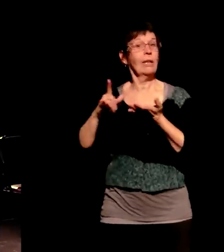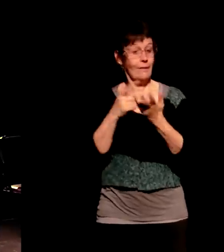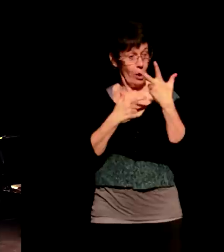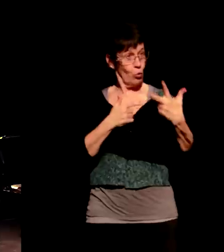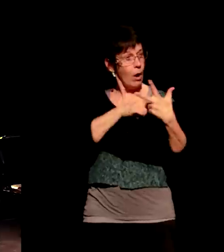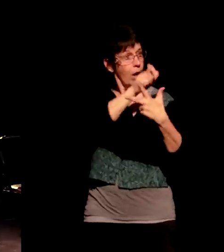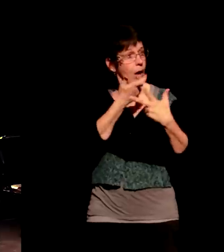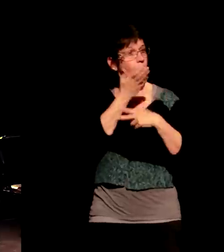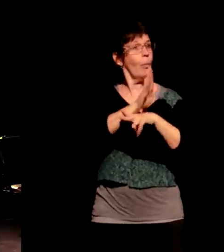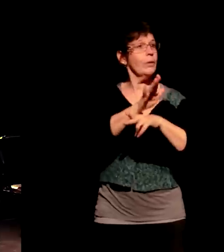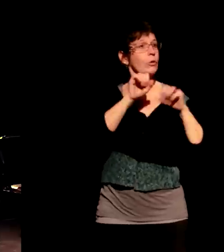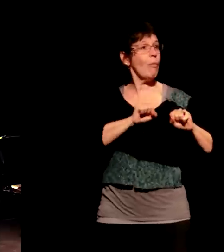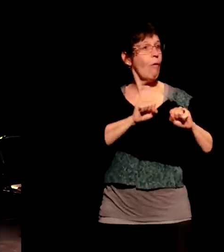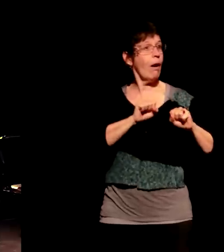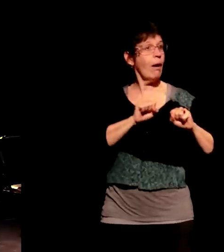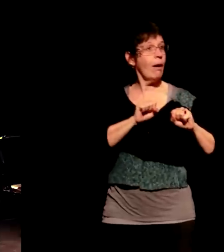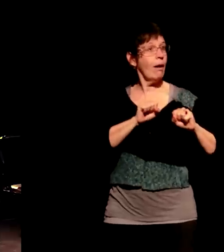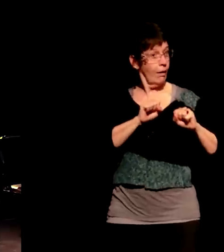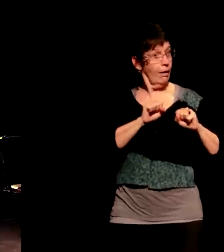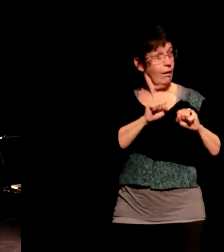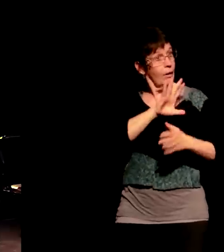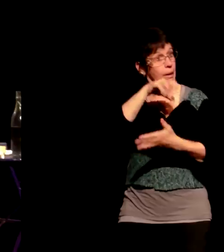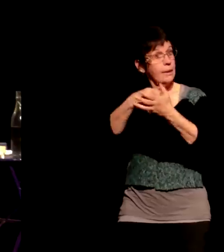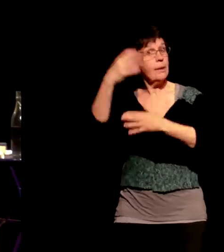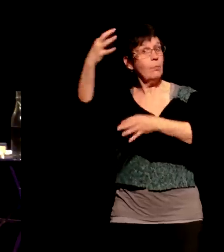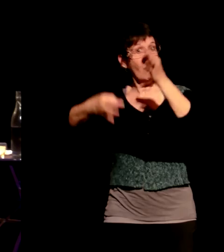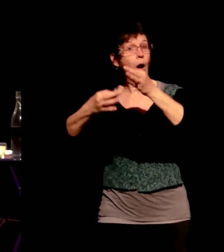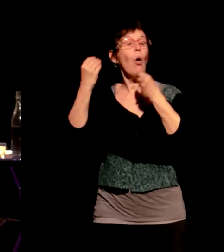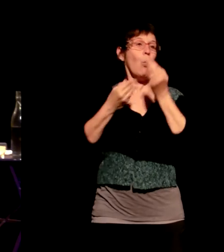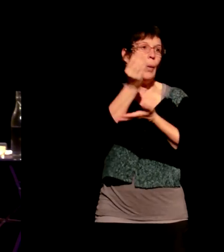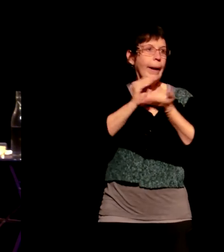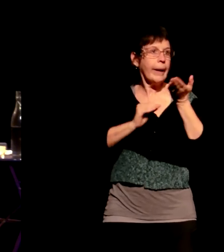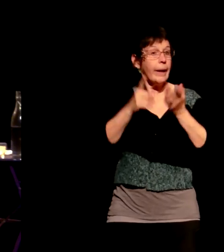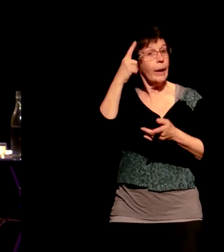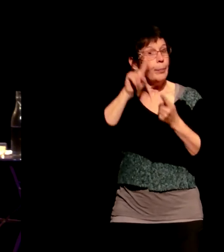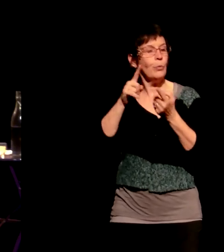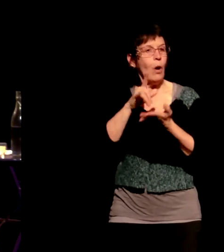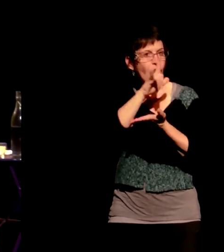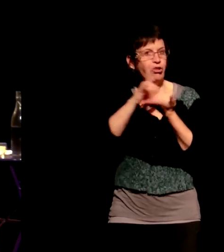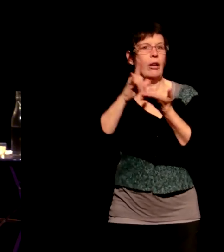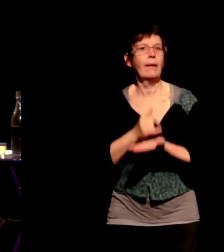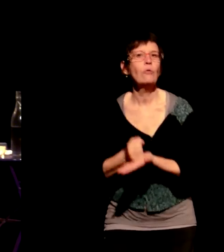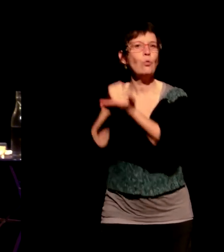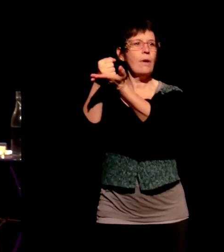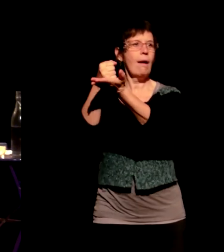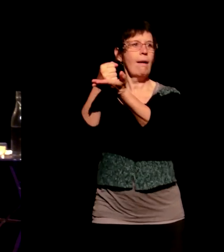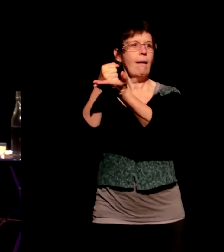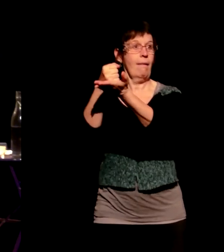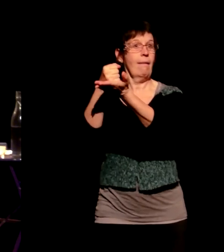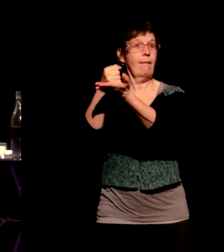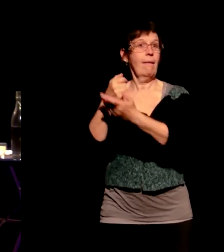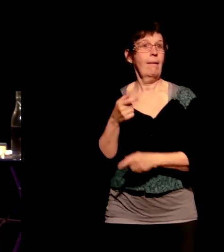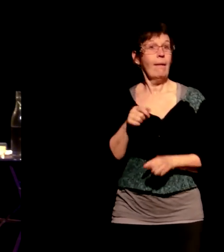potentiellement, etc., sont tous venus au procès de Charlie Hebdo ou ont envoyé un courrier pour soutenir Charlie Hebdo. Les médias étaient absolument